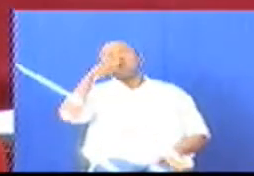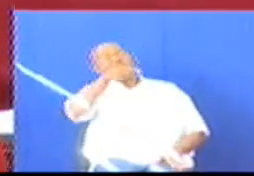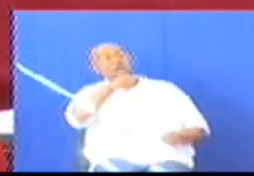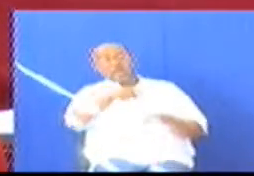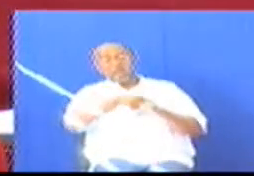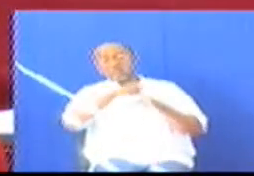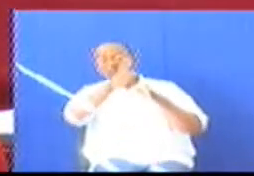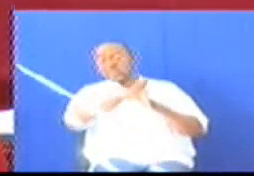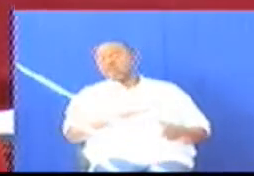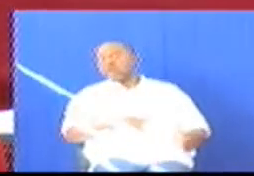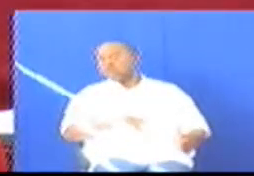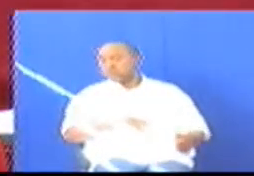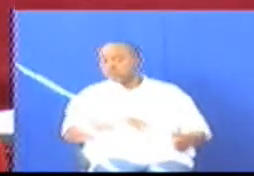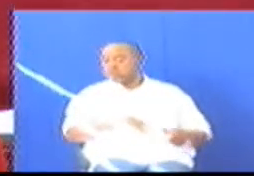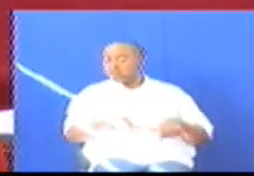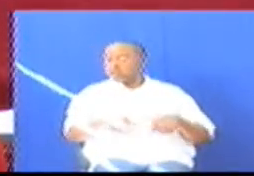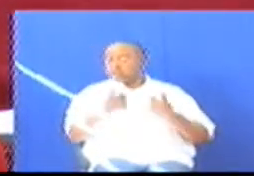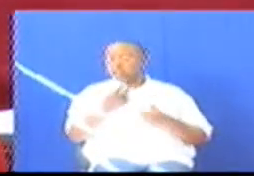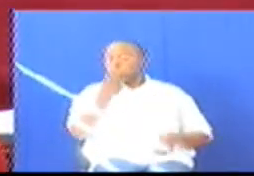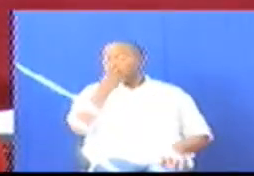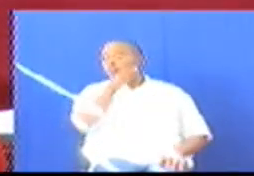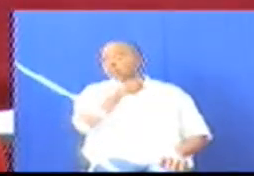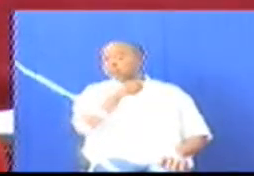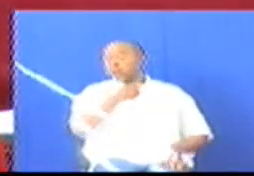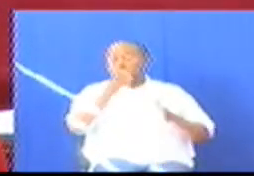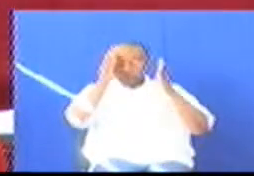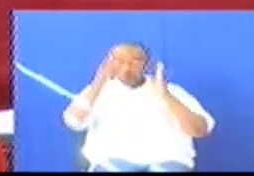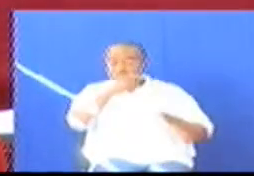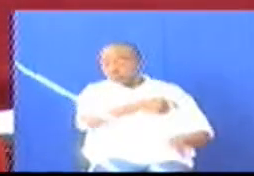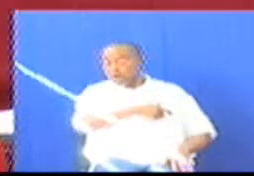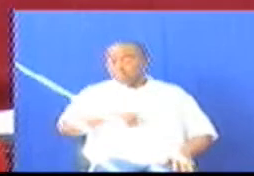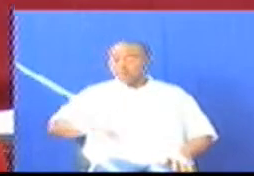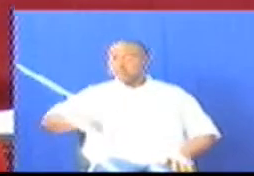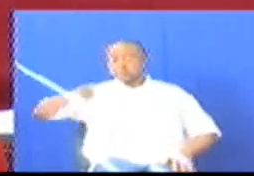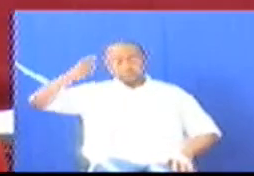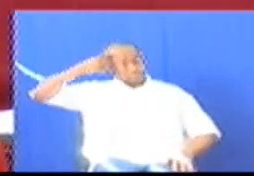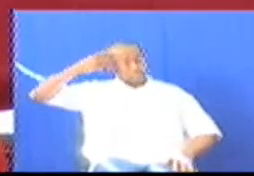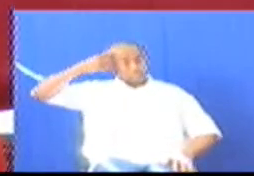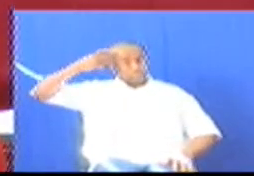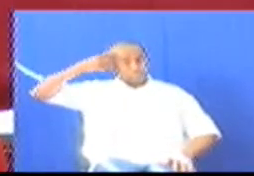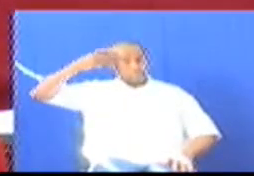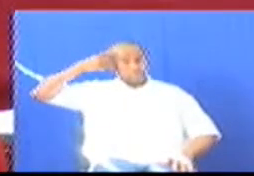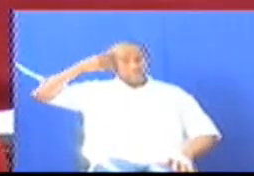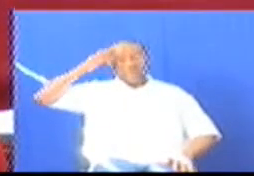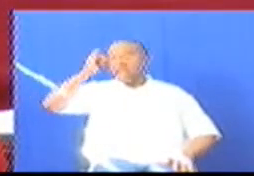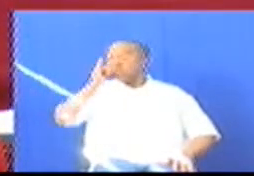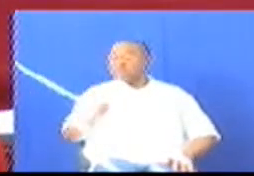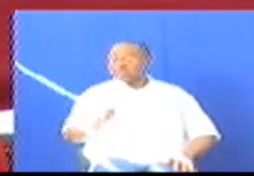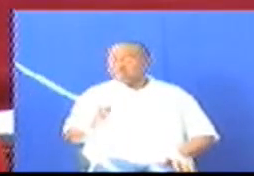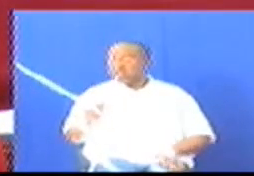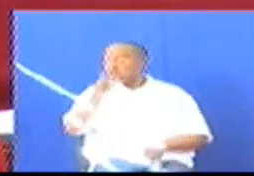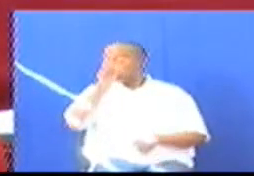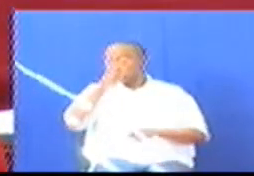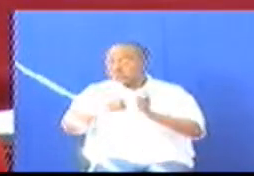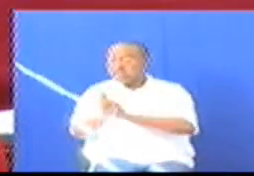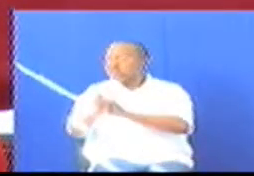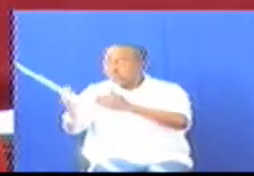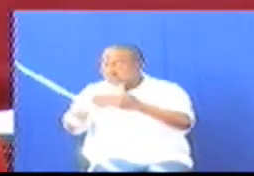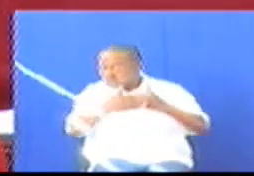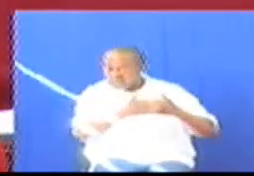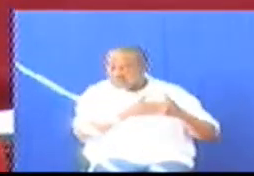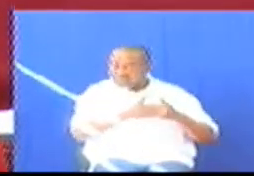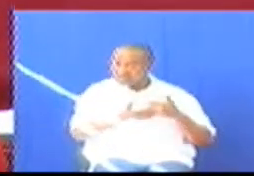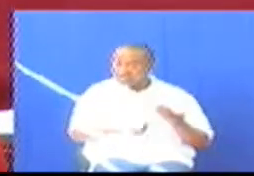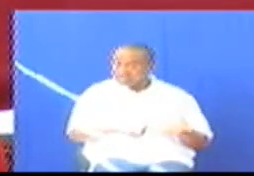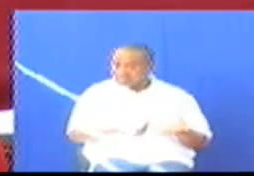za wenzetu, lakini wameona maono ya Mheshimiwa Rais. Hata ile lockdown aliyoacha